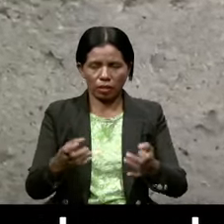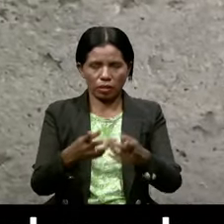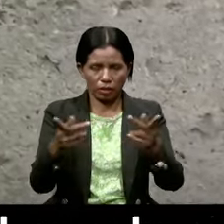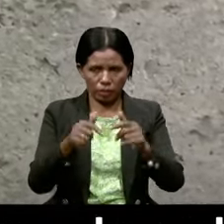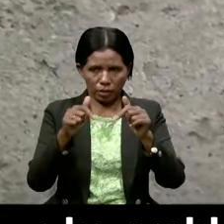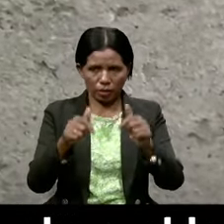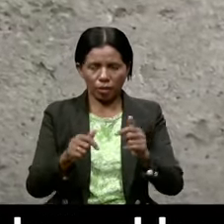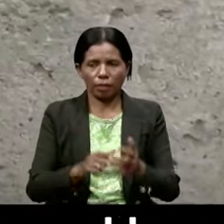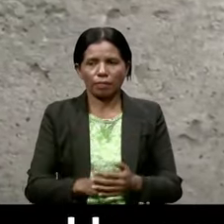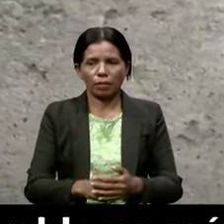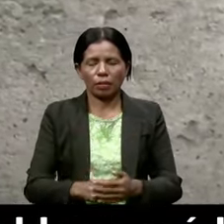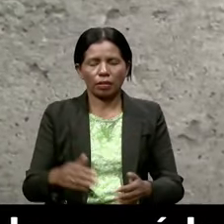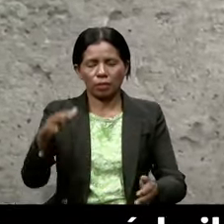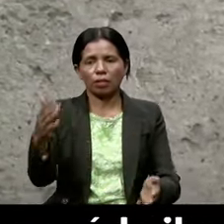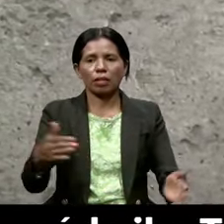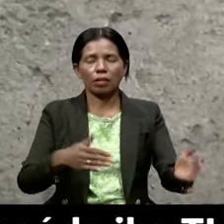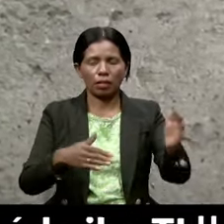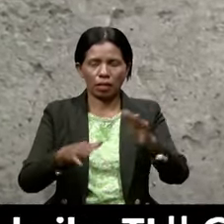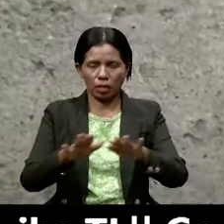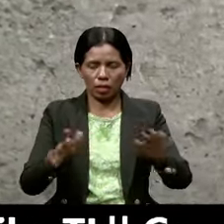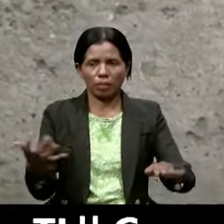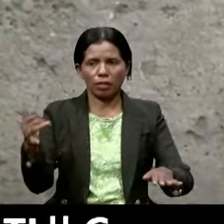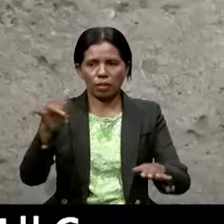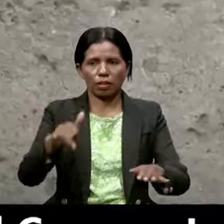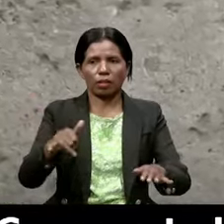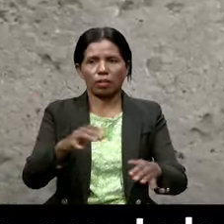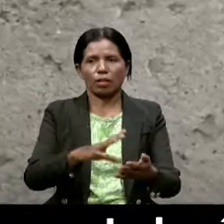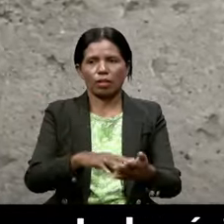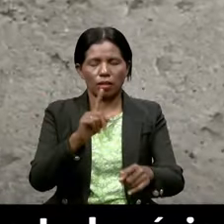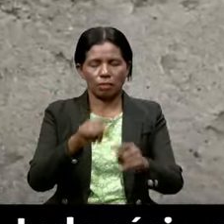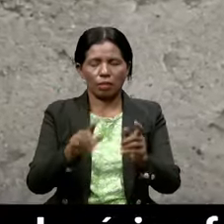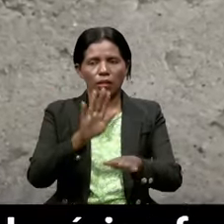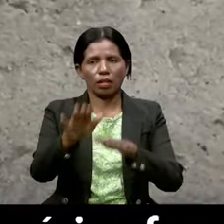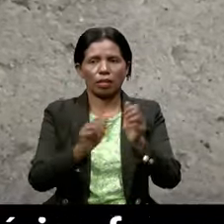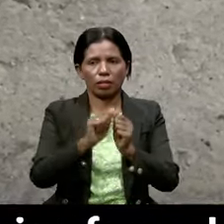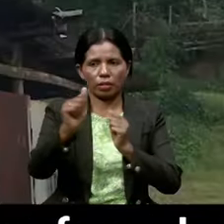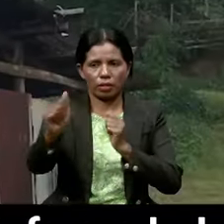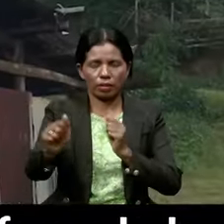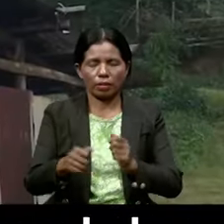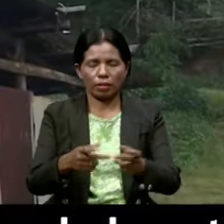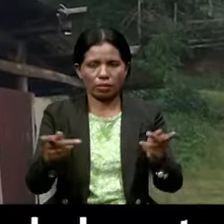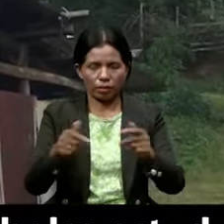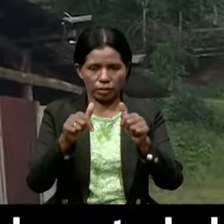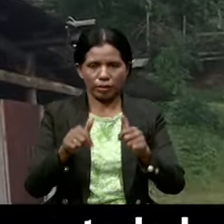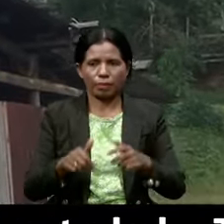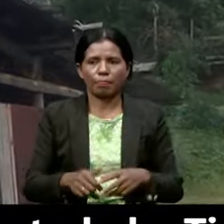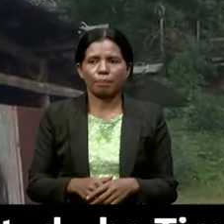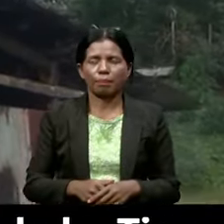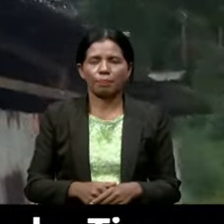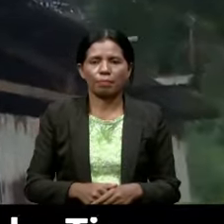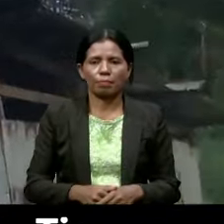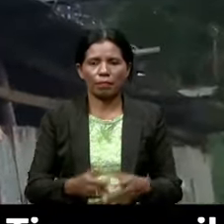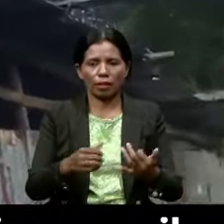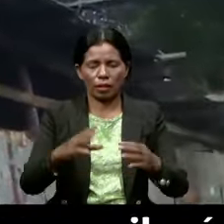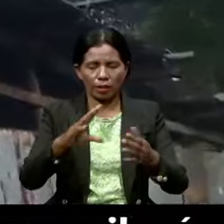ne atu akumula ki kwan sira neve far iha ne label laudo neve ami foti fatin inda ne. Dada une